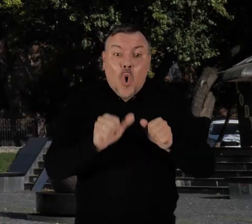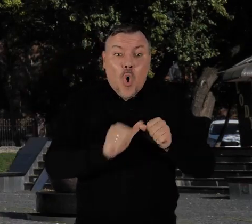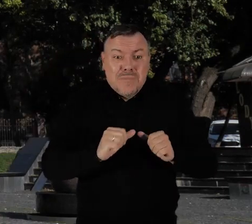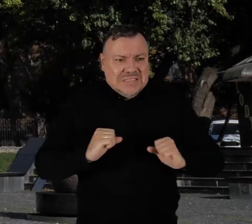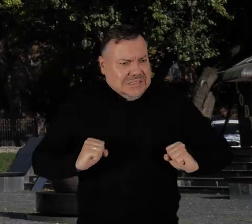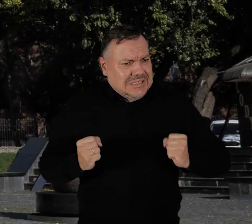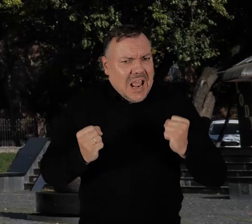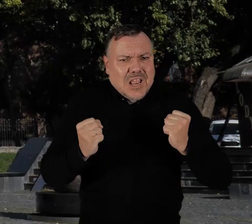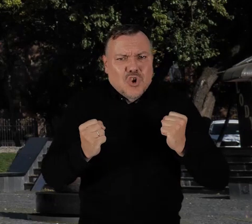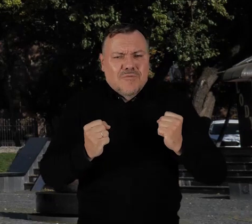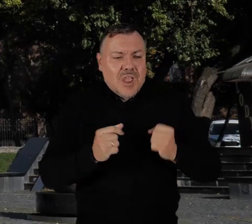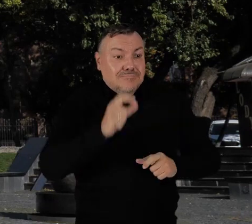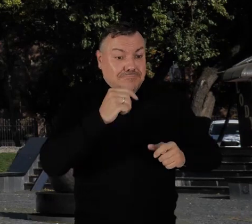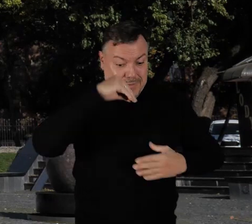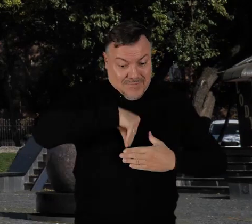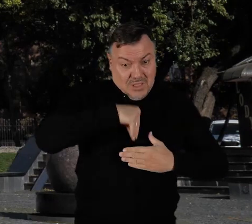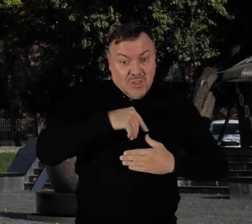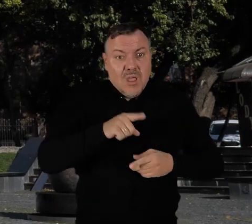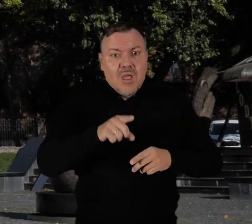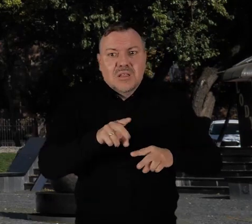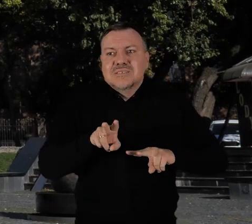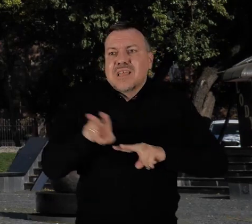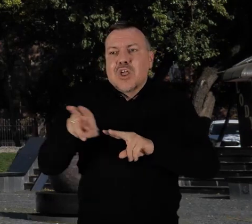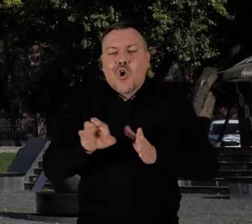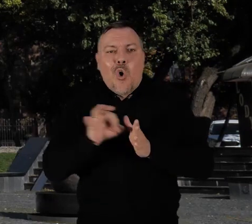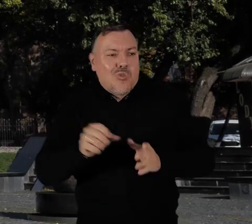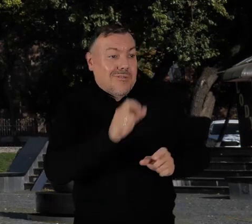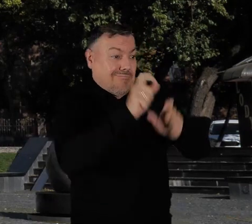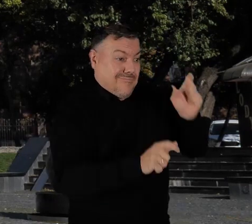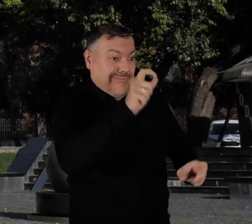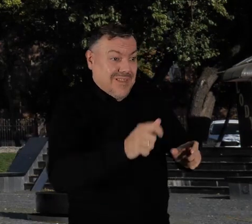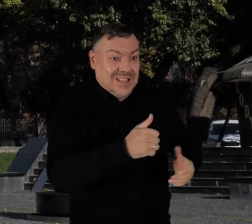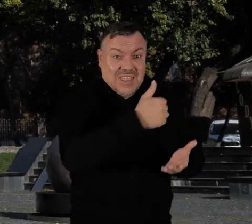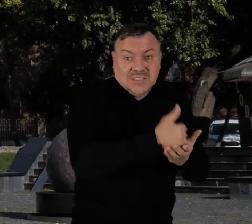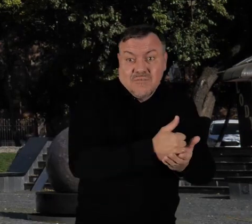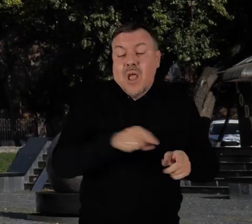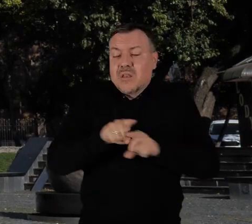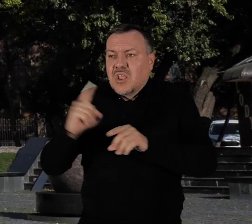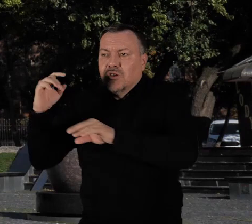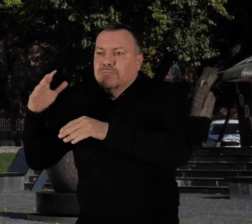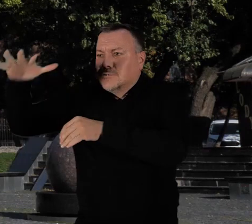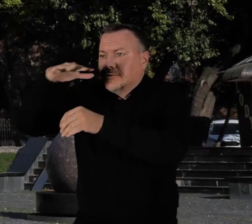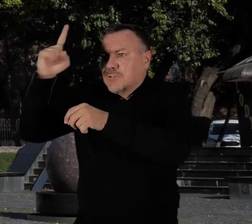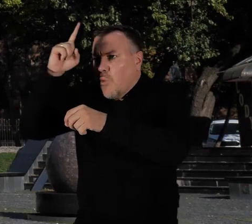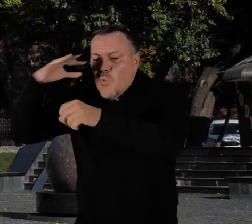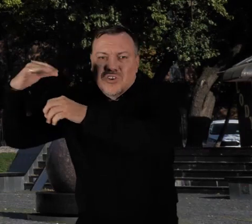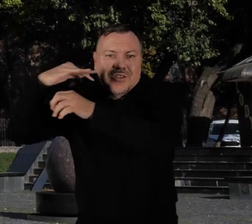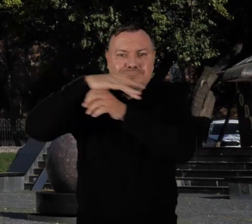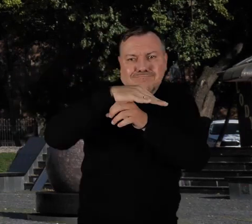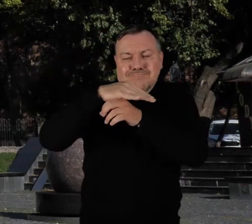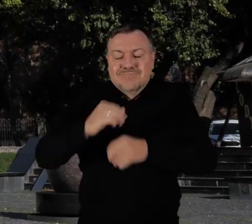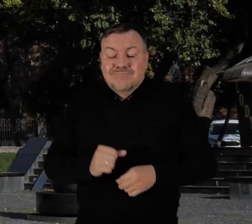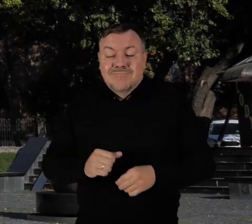że stopień zaangażowania własnego wnętrza w wykonywaną pracę zależy zarówno od indywidualnych nastawień, jak i od społecznych